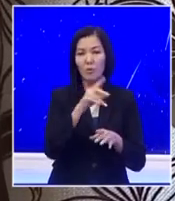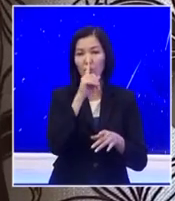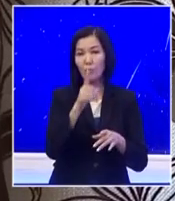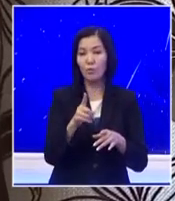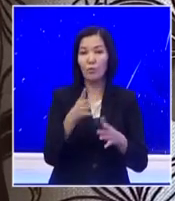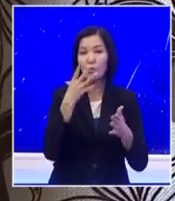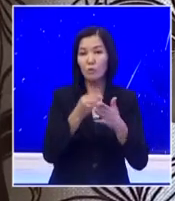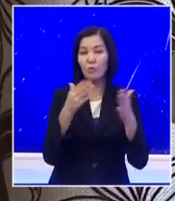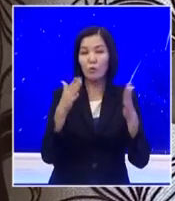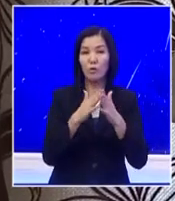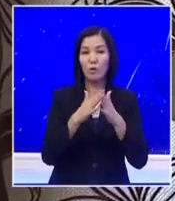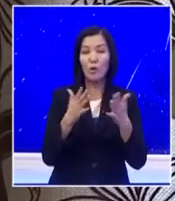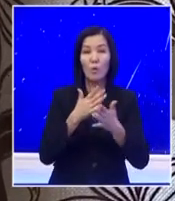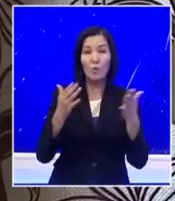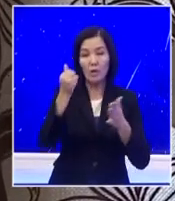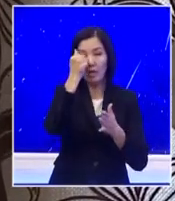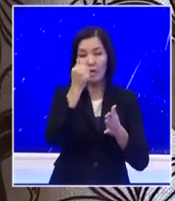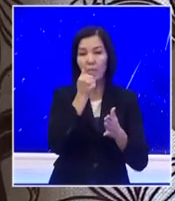қуаныштымыз. Сіздерге рахмет,